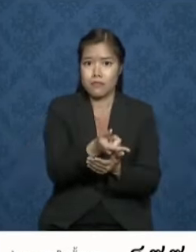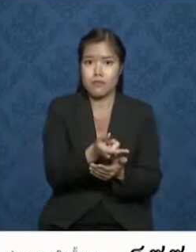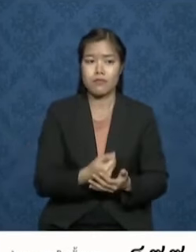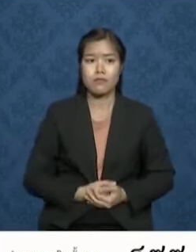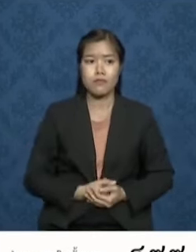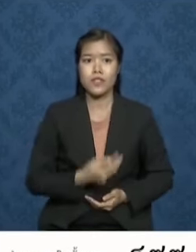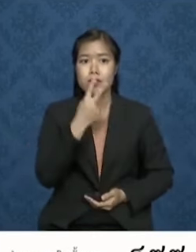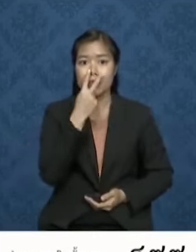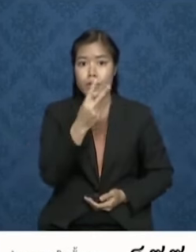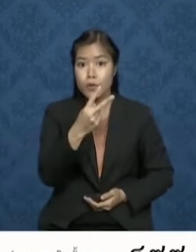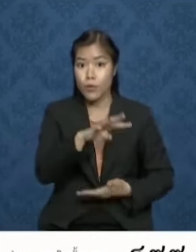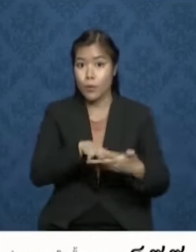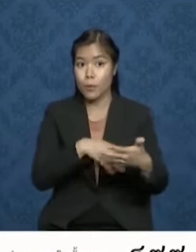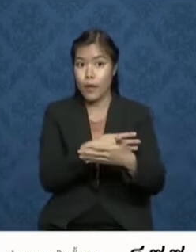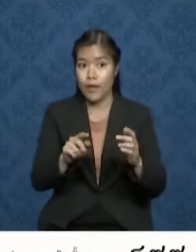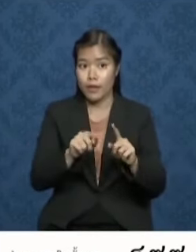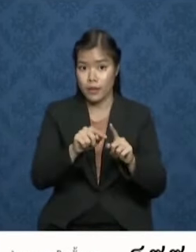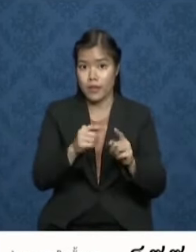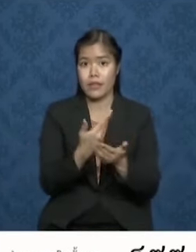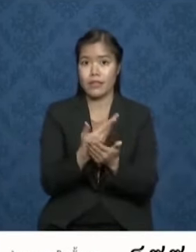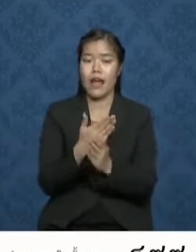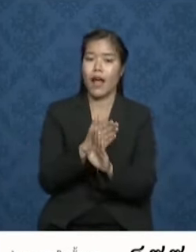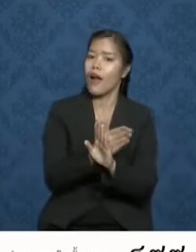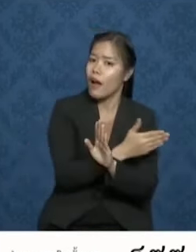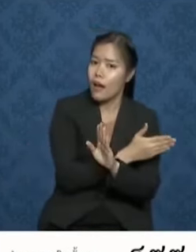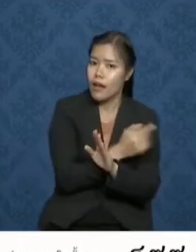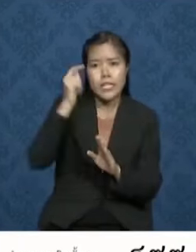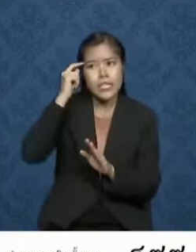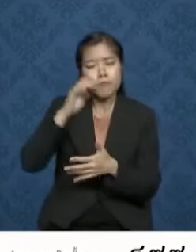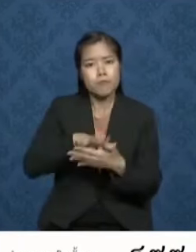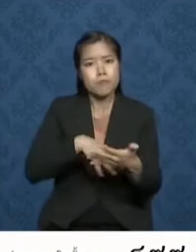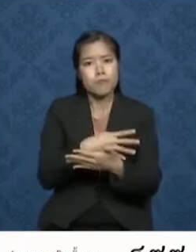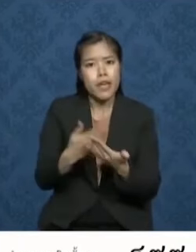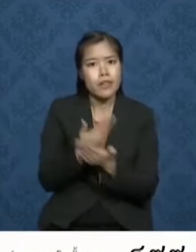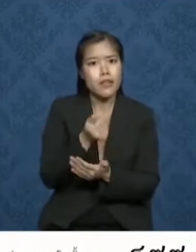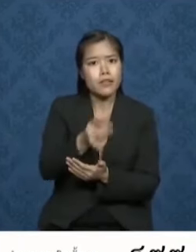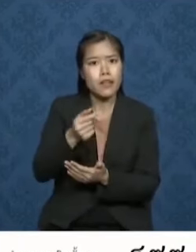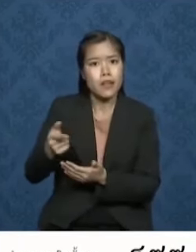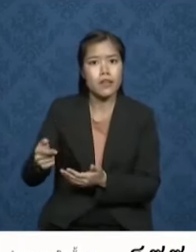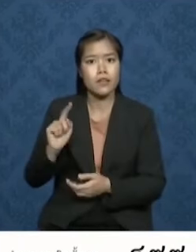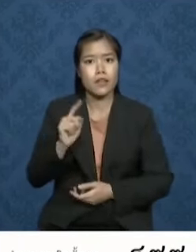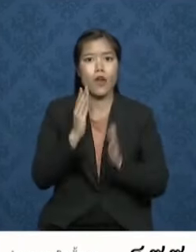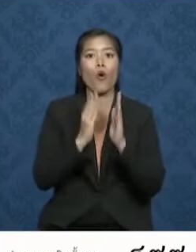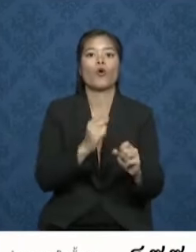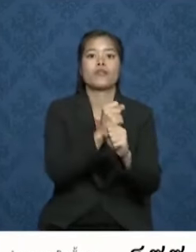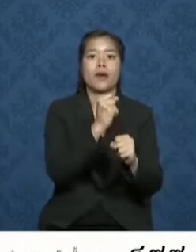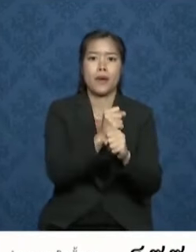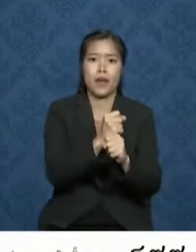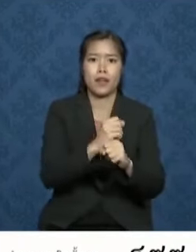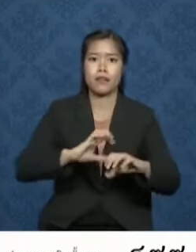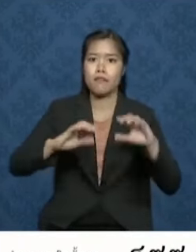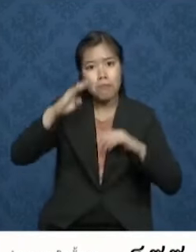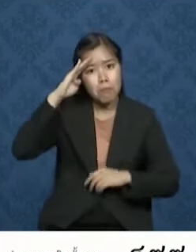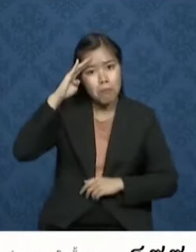เมื่อดูแผนประมาณการรายจ่ายล่วงหน้าในข่าวคาดแดงเนี่ยรายจ่ายบุคลากรกลับเพิ่มขึ้น